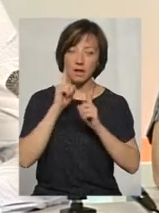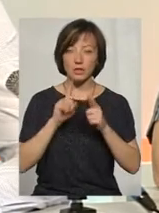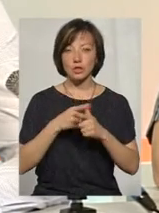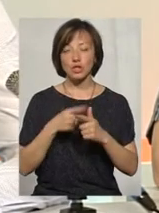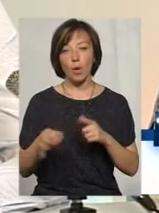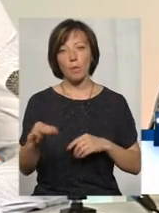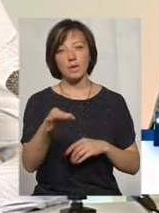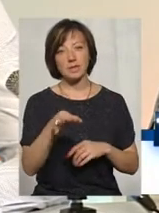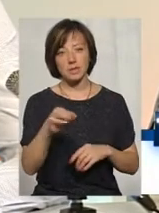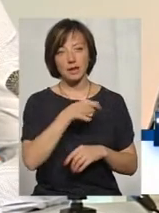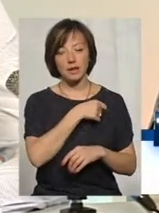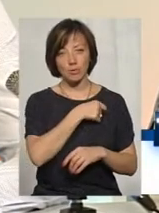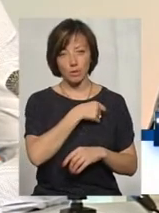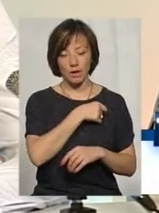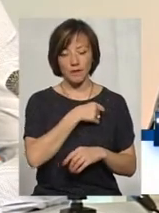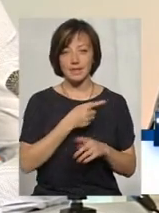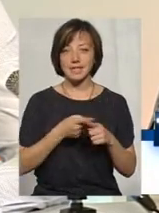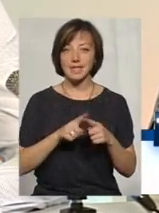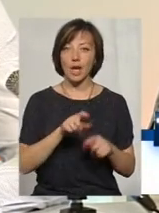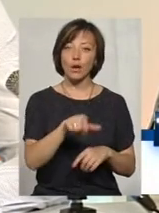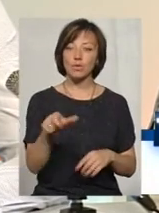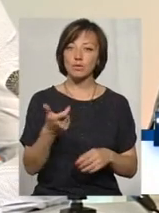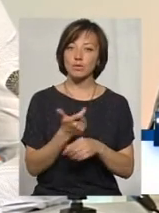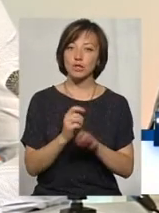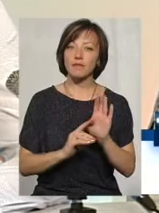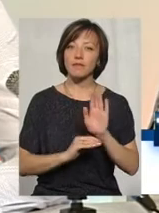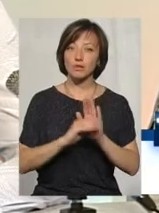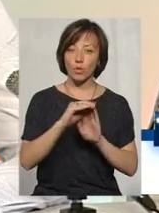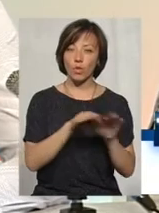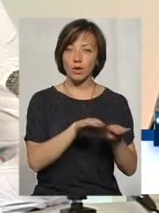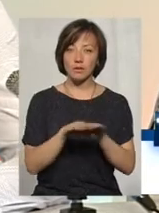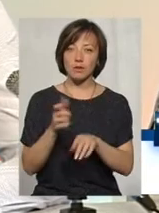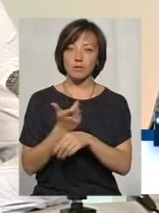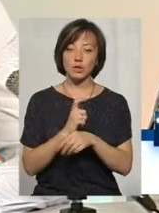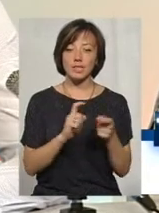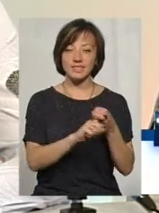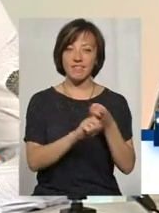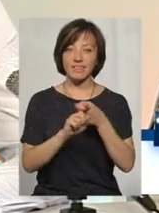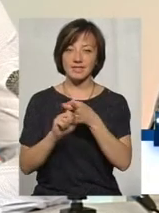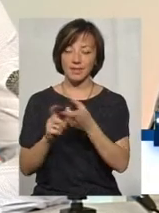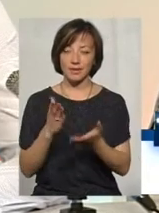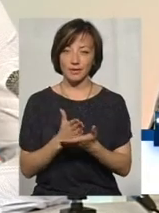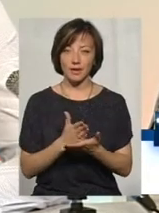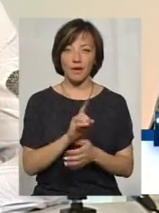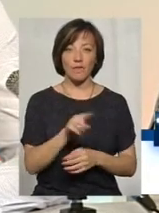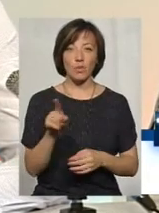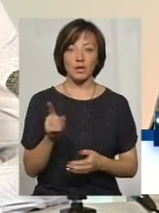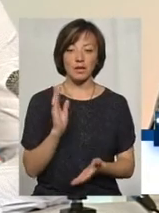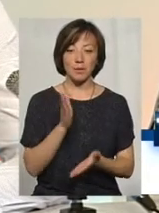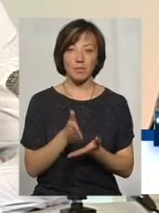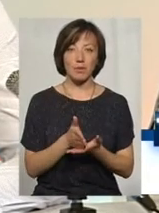депутатів обласних рад, це люди більш високого рівня, вони мають більше зв'язків, вони